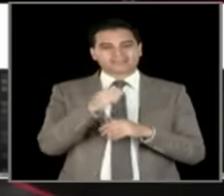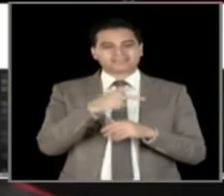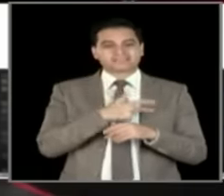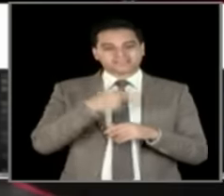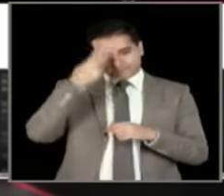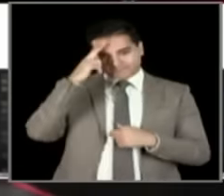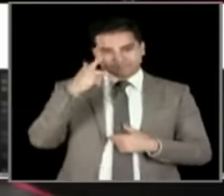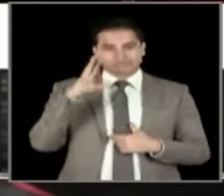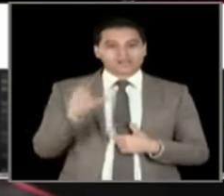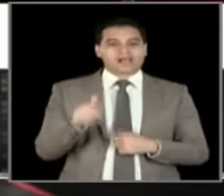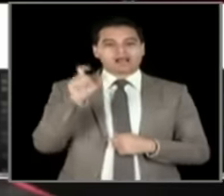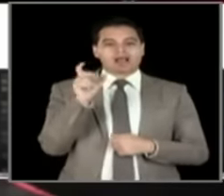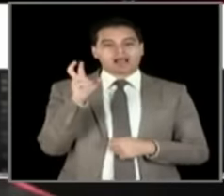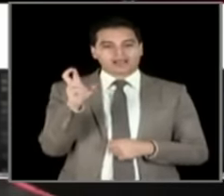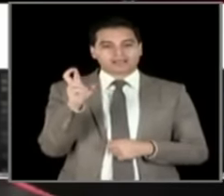أربع اختيارات: